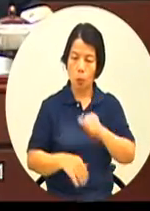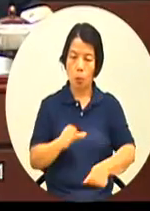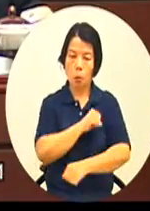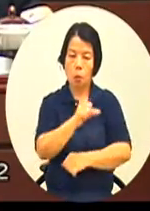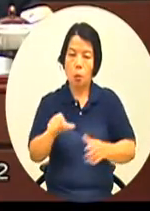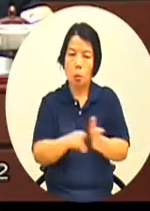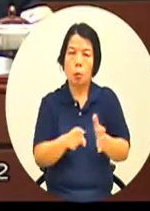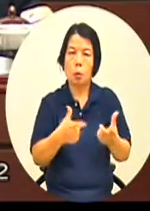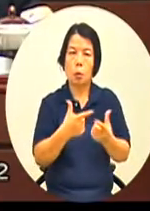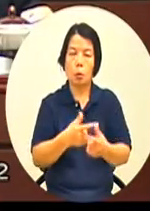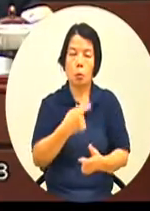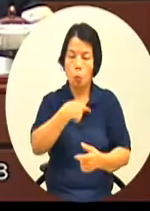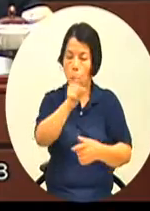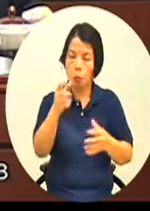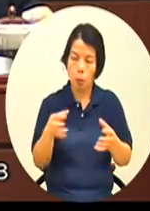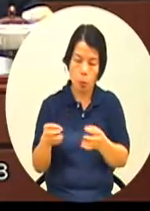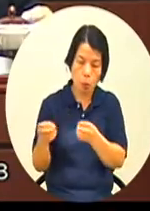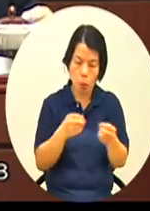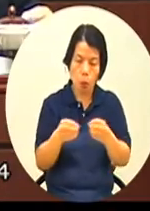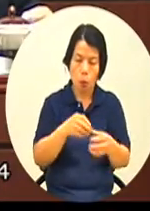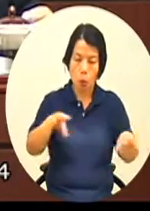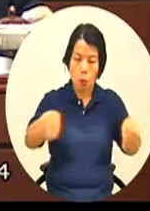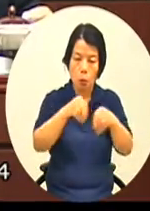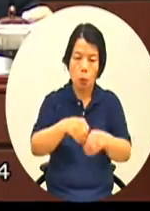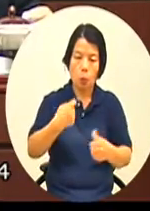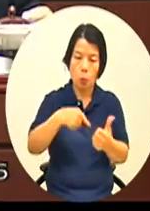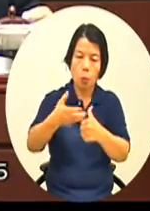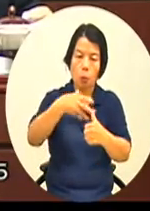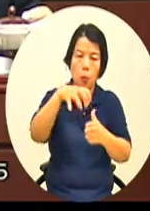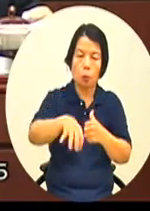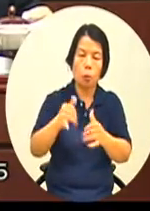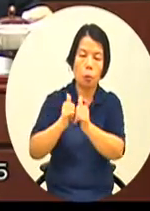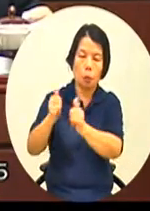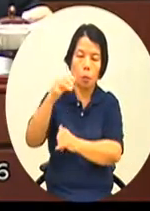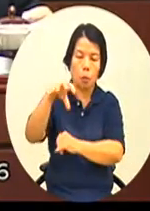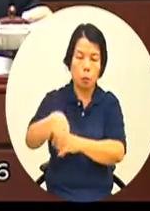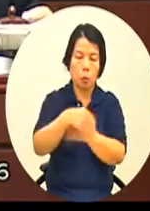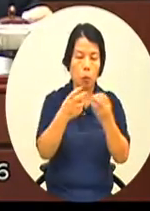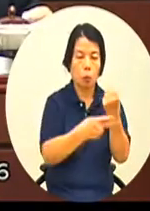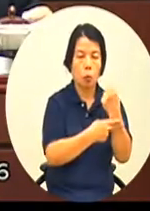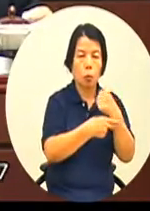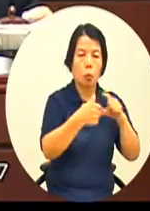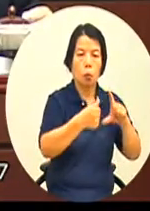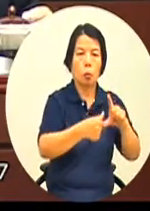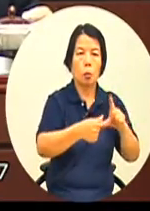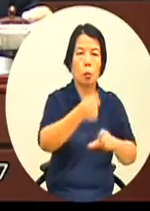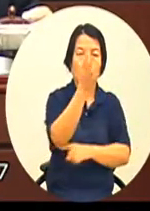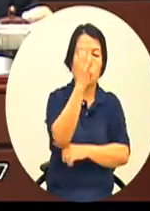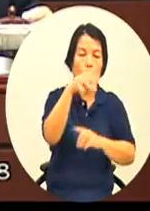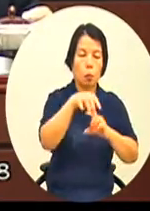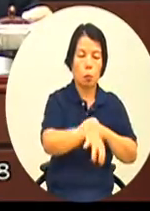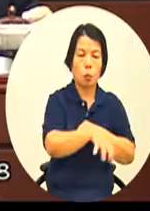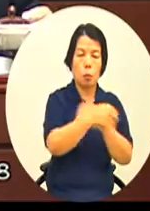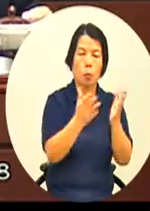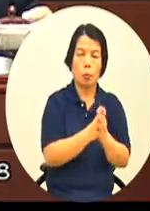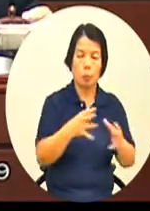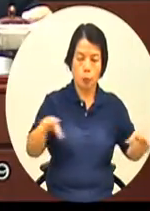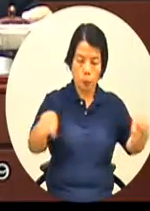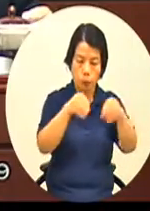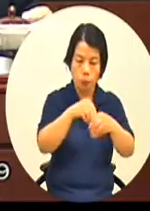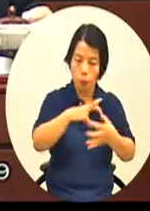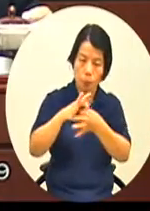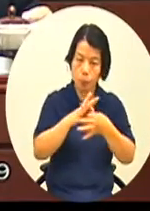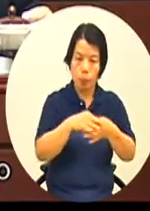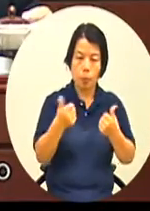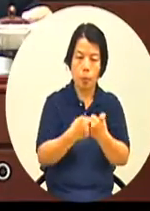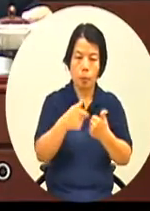过副秘书长在协调社会局、教育局还有我们的区公所各局处，我们会召开一个联合的会议，那因为我们也希望未来